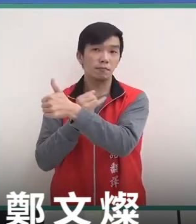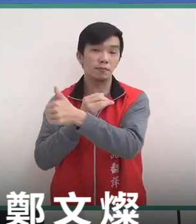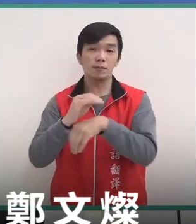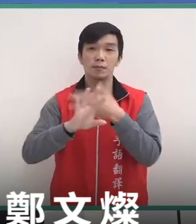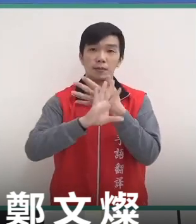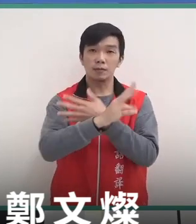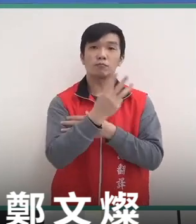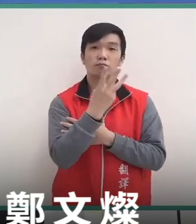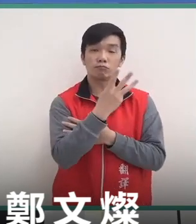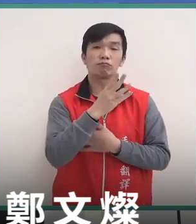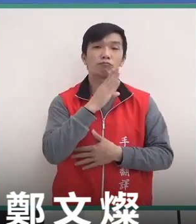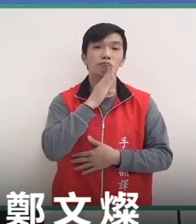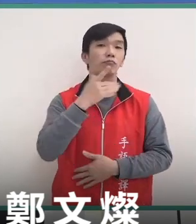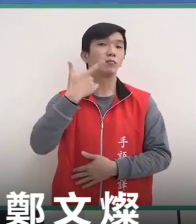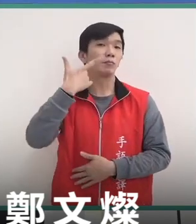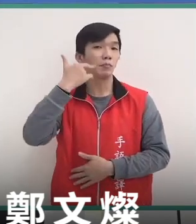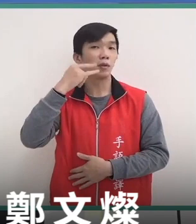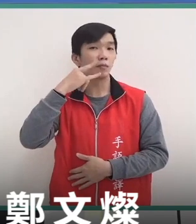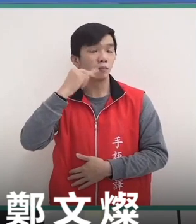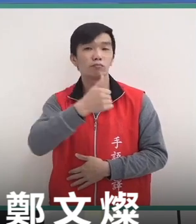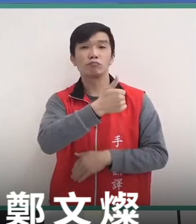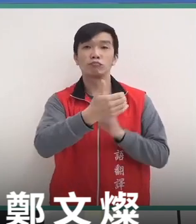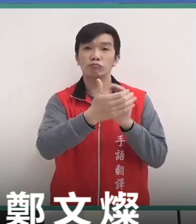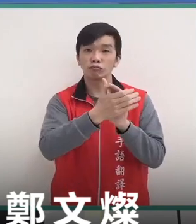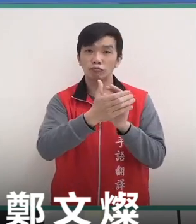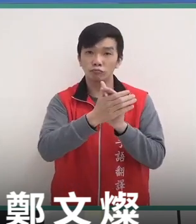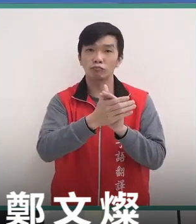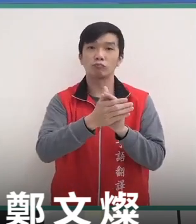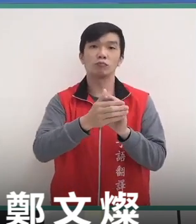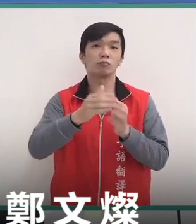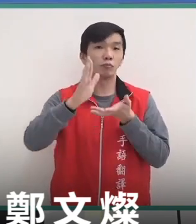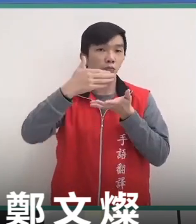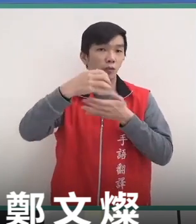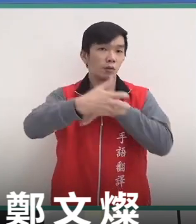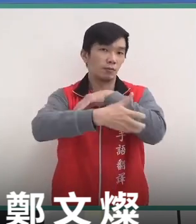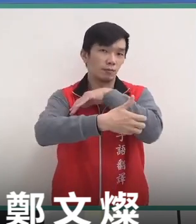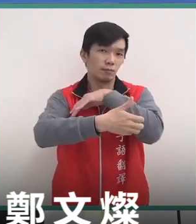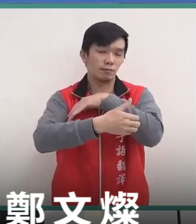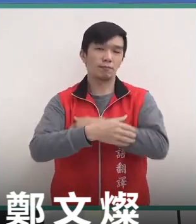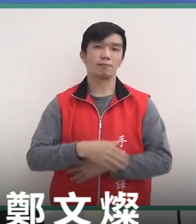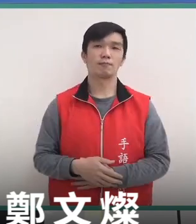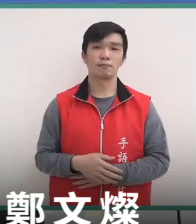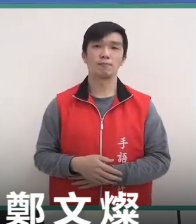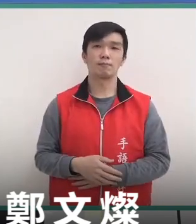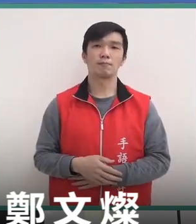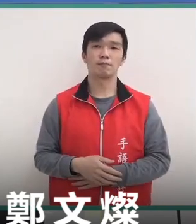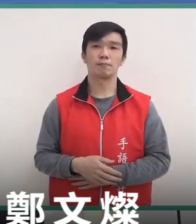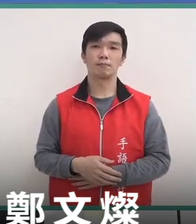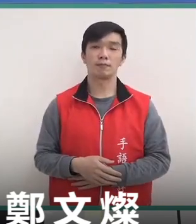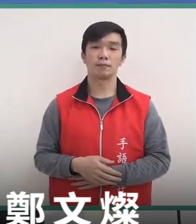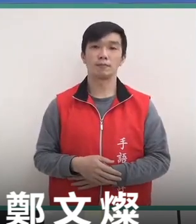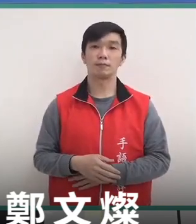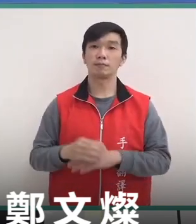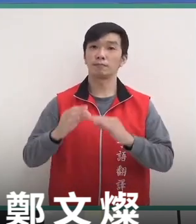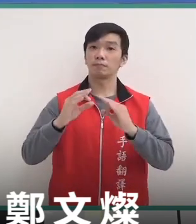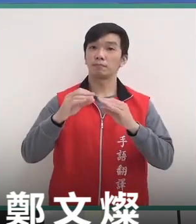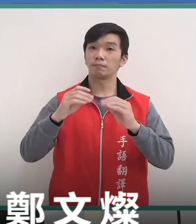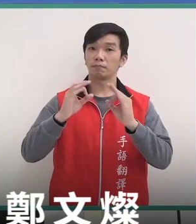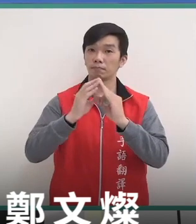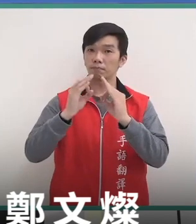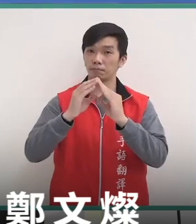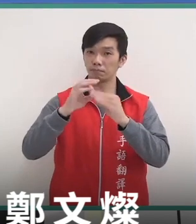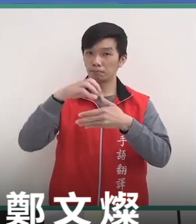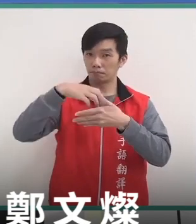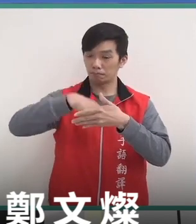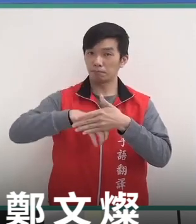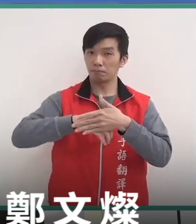男友，那另外是聚餐的西提公司的员工。那除了这个联邦银行的这三位